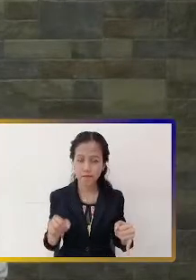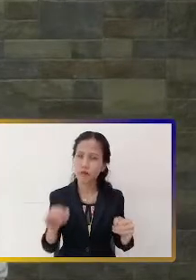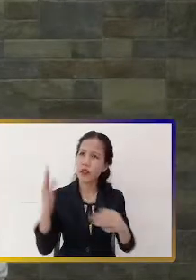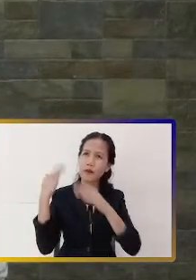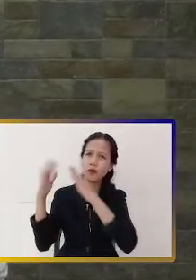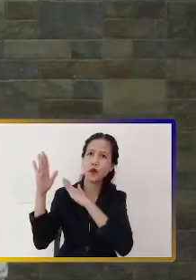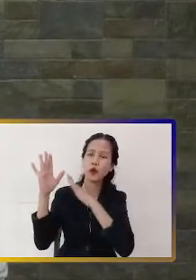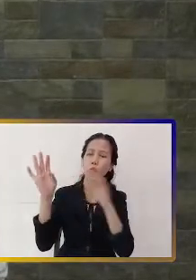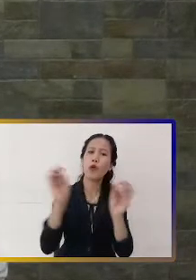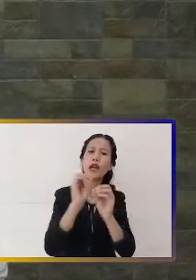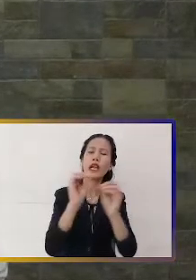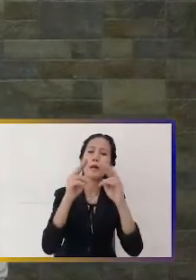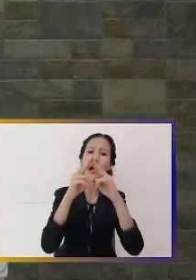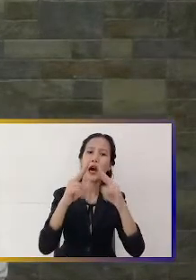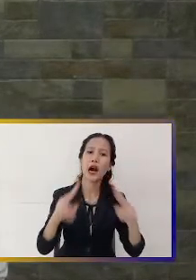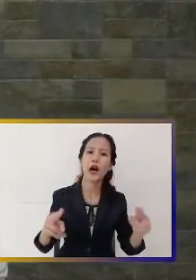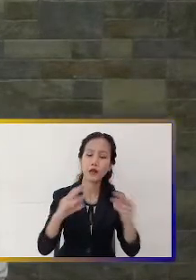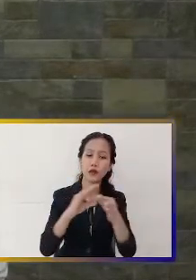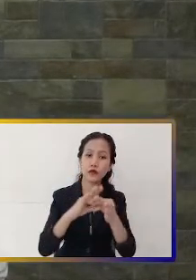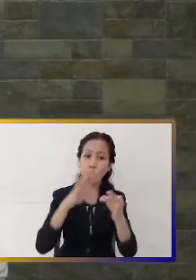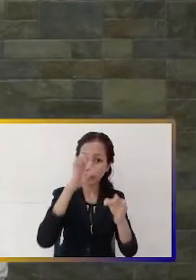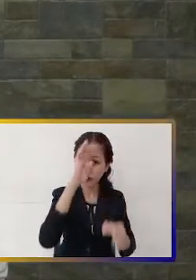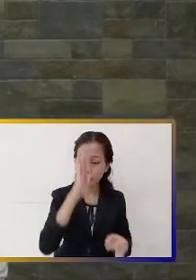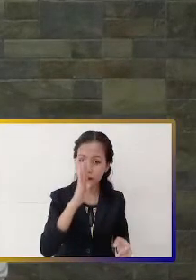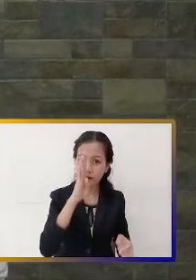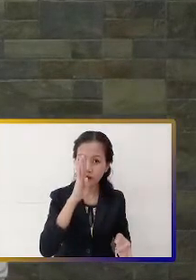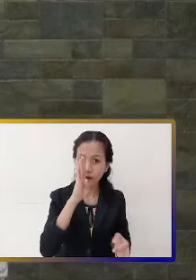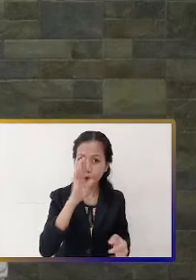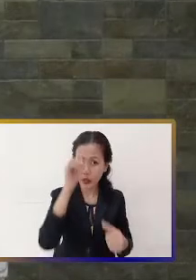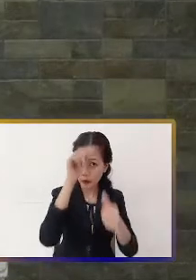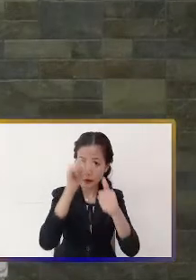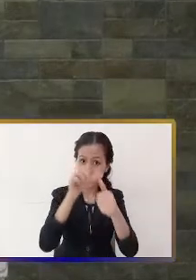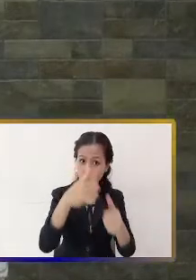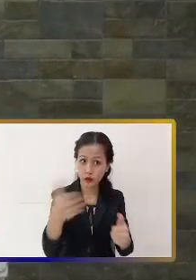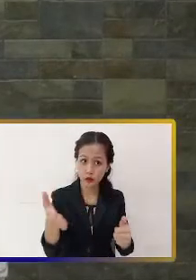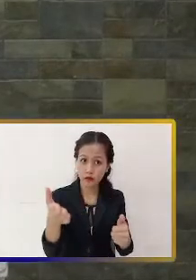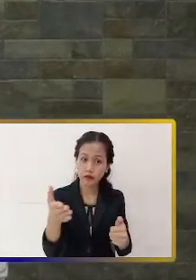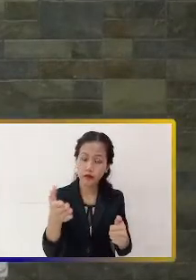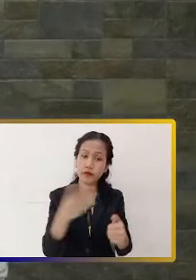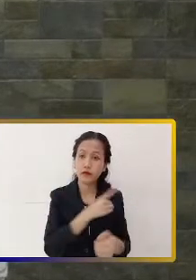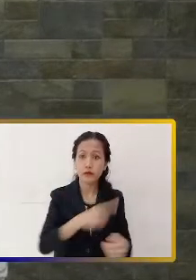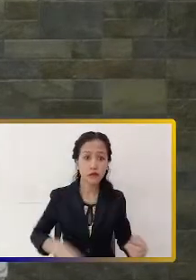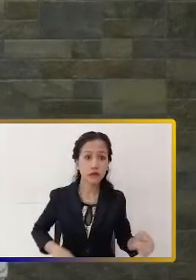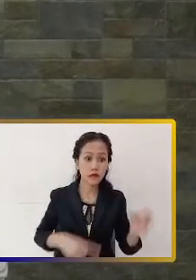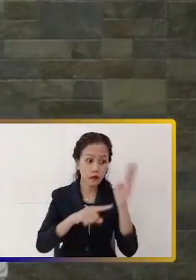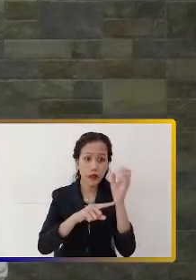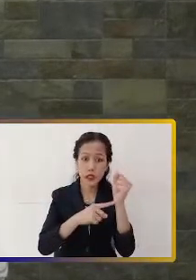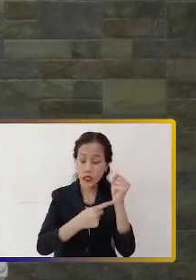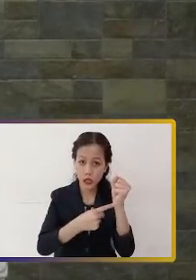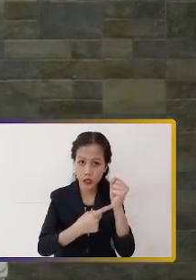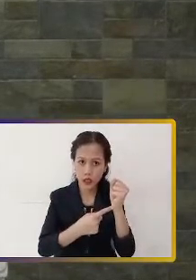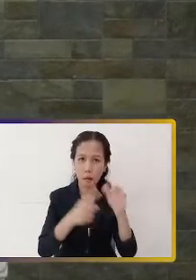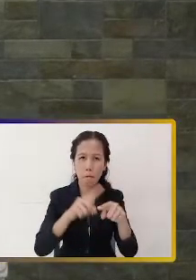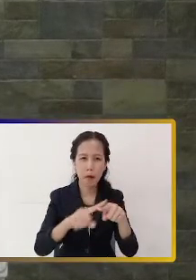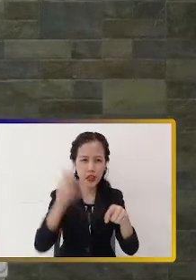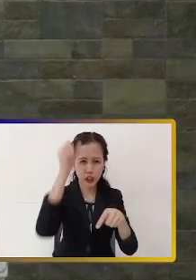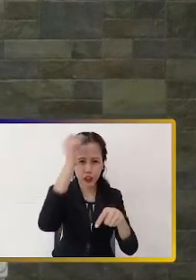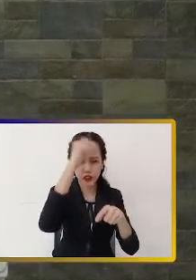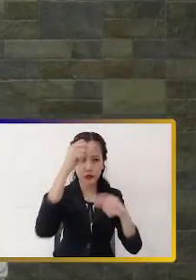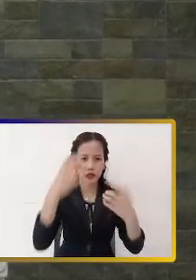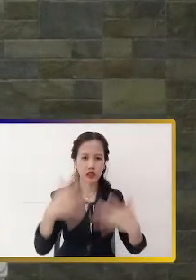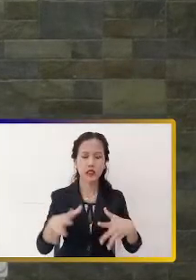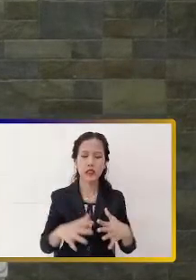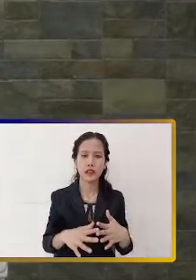In fact, si David nagsimula pero Solomon ang nagtapos. All right? And so si Solomon ay naghahain po